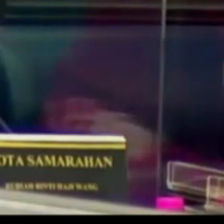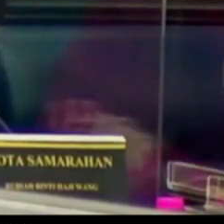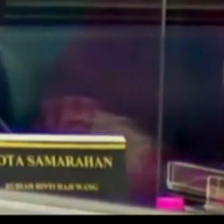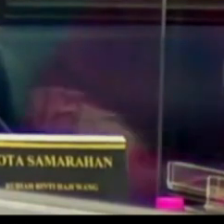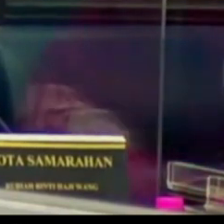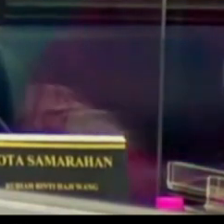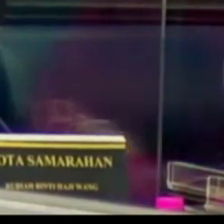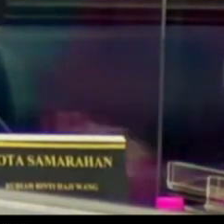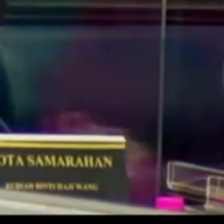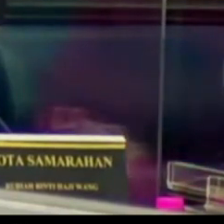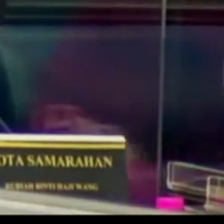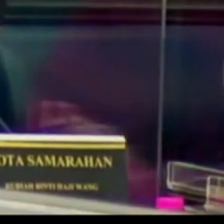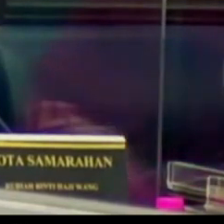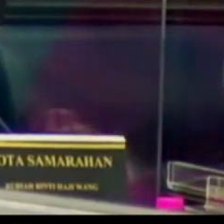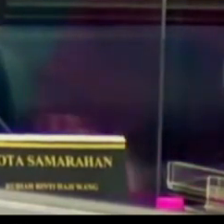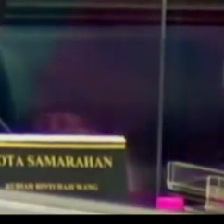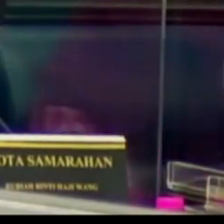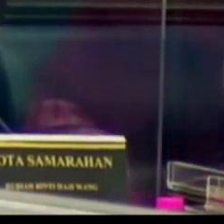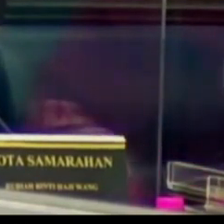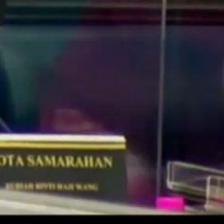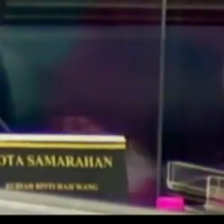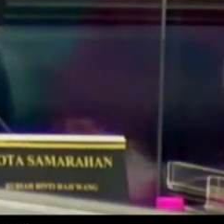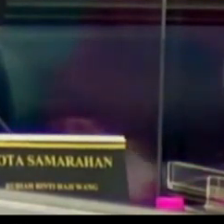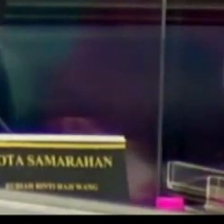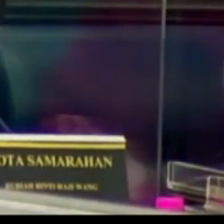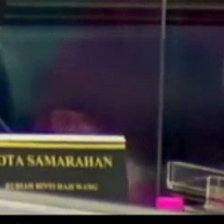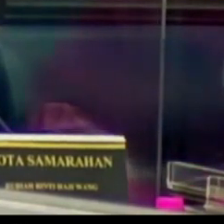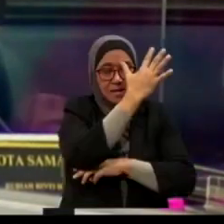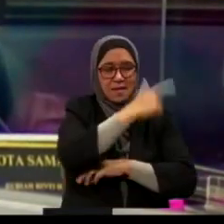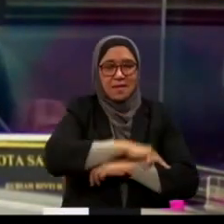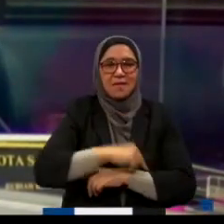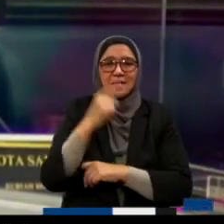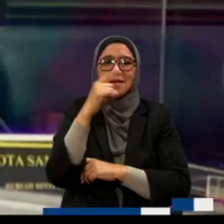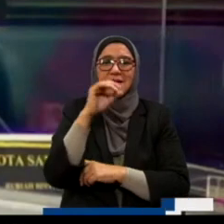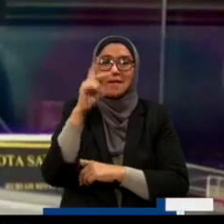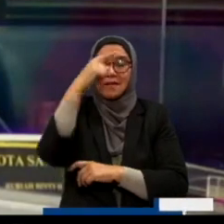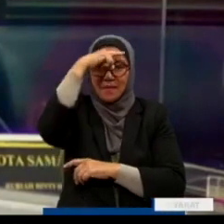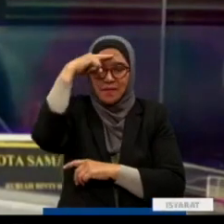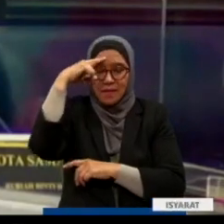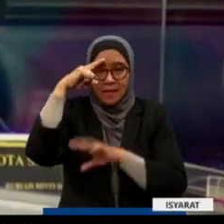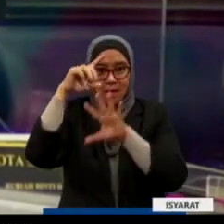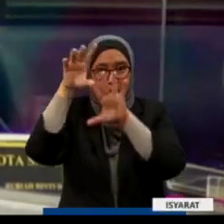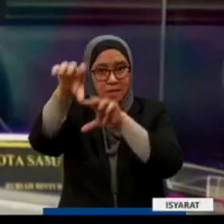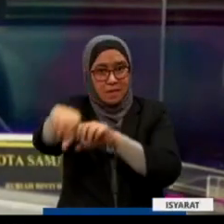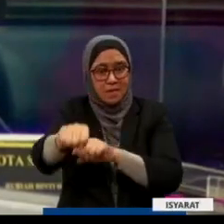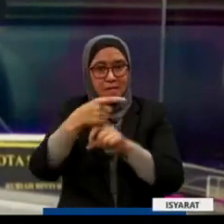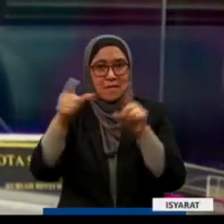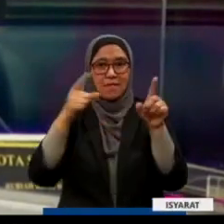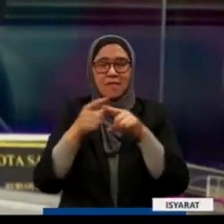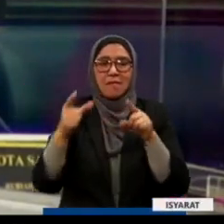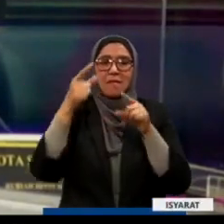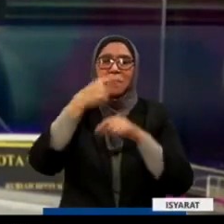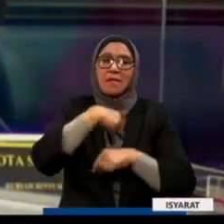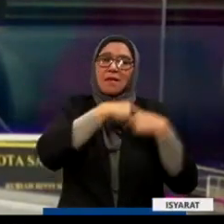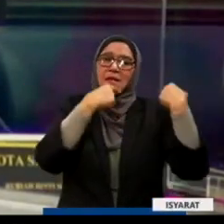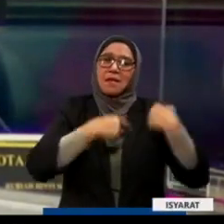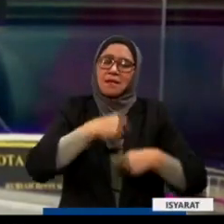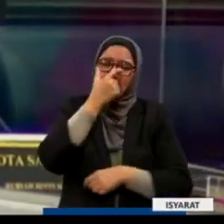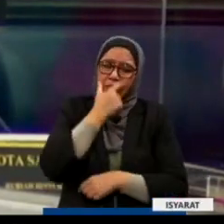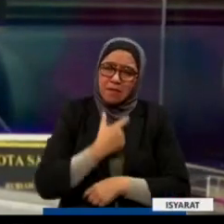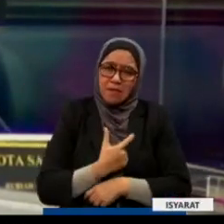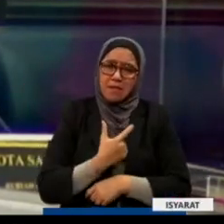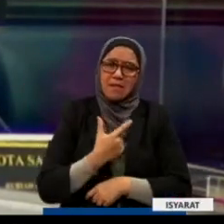putih terbang ke Rimba Gagak Hitam merekam pula hati sedih ramai berduka